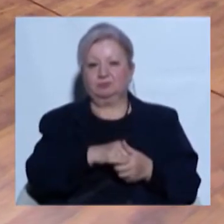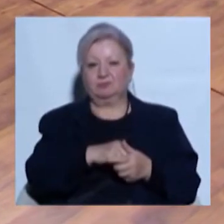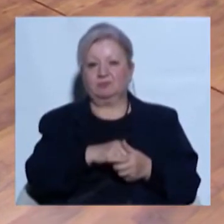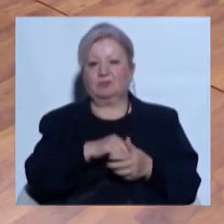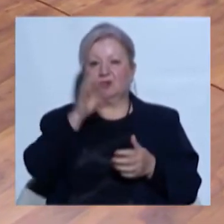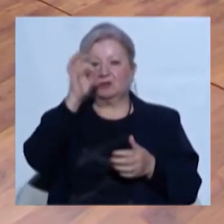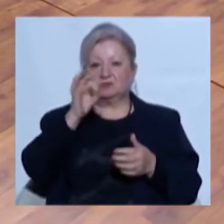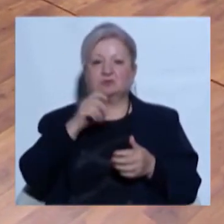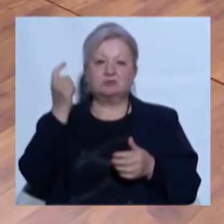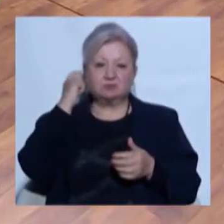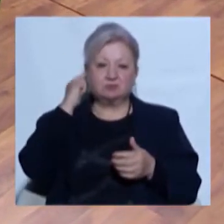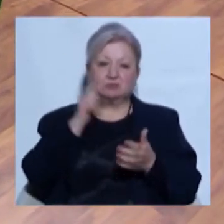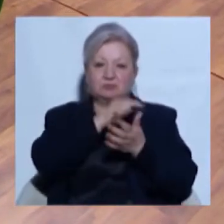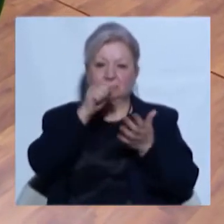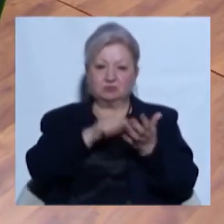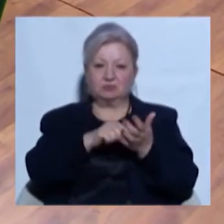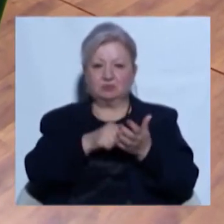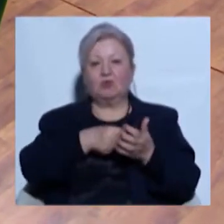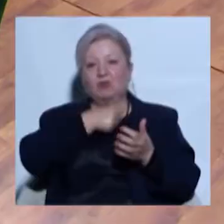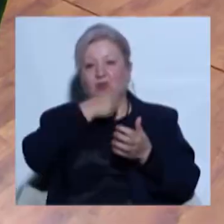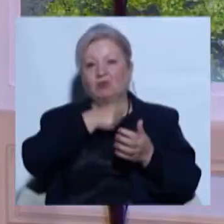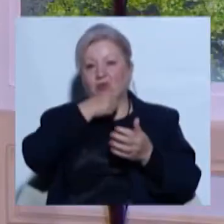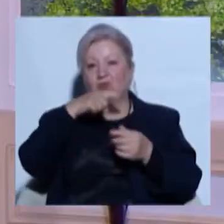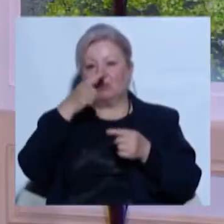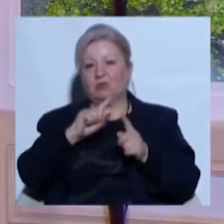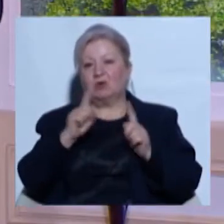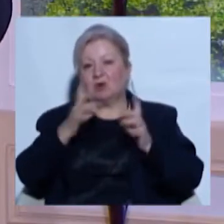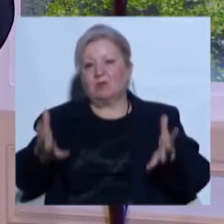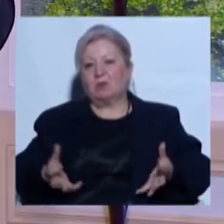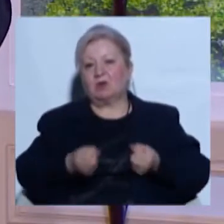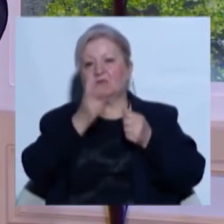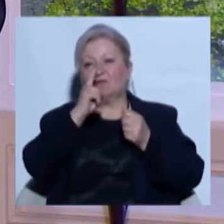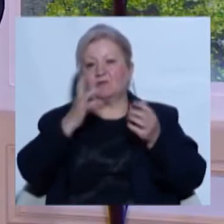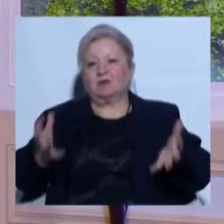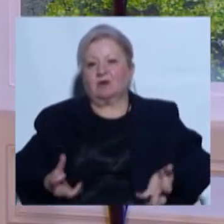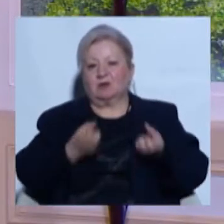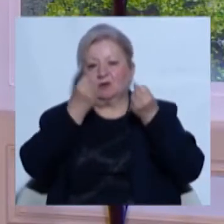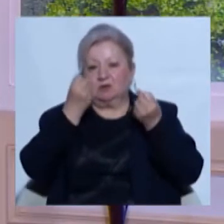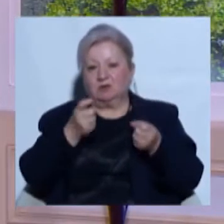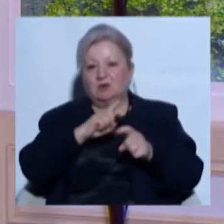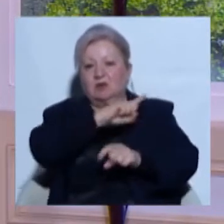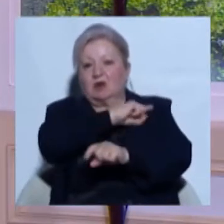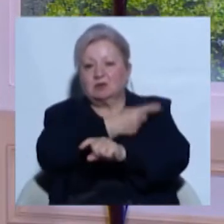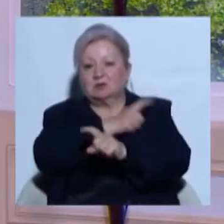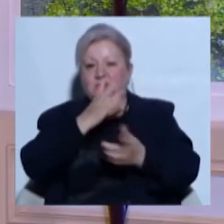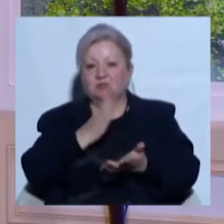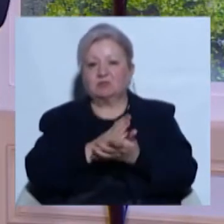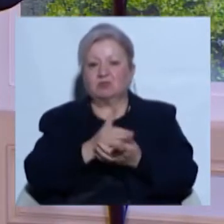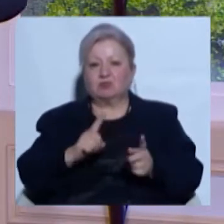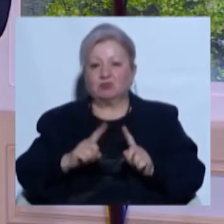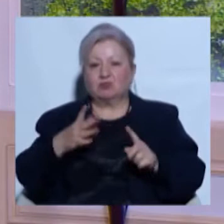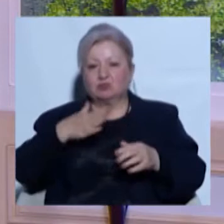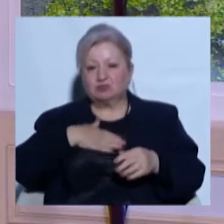ხშირად გაიგონებთ კითხვას უფროსებისგან ძირითადად: რამ გადაგვარჩინა, ვინ გადაგვარჩინა, რა ძალა გვაქვს ისეთი, რომ